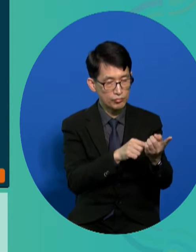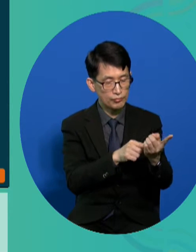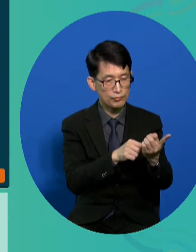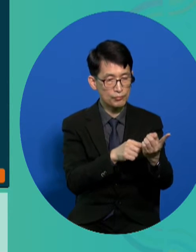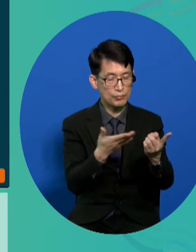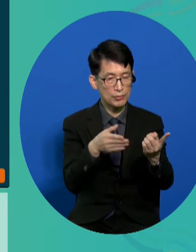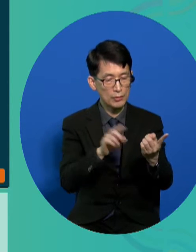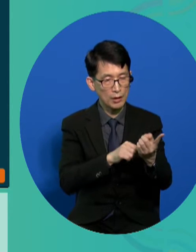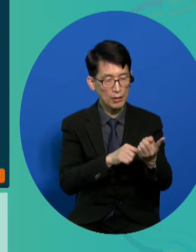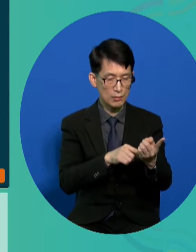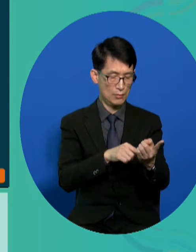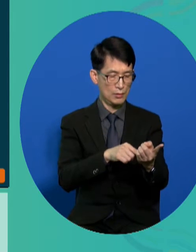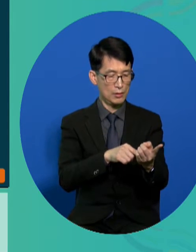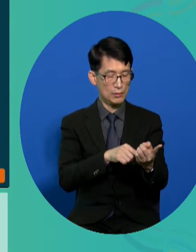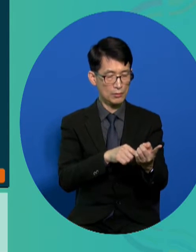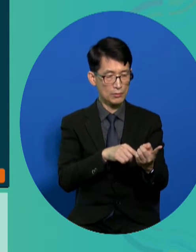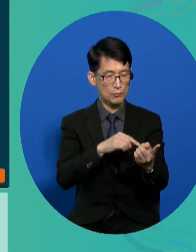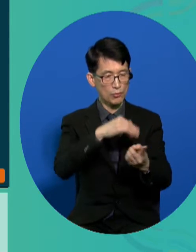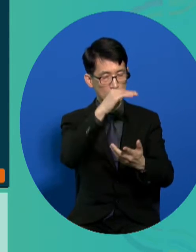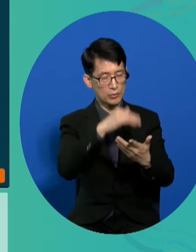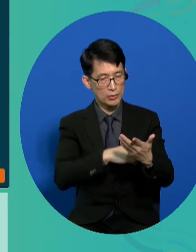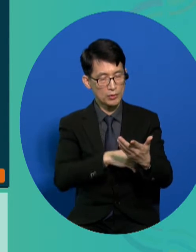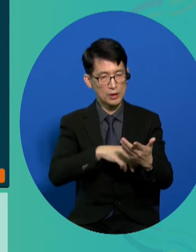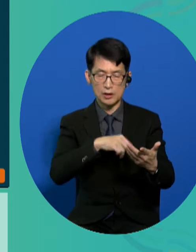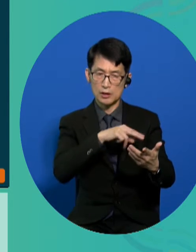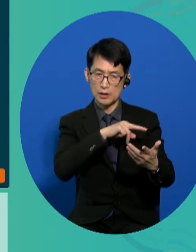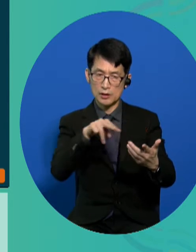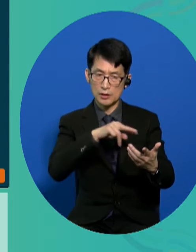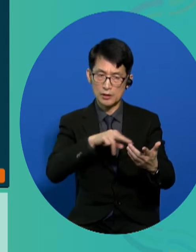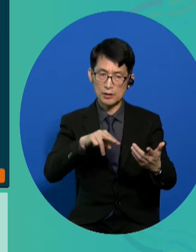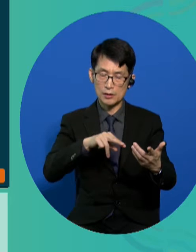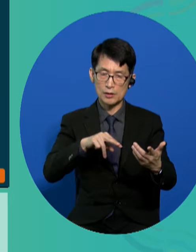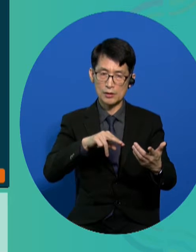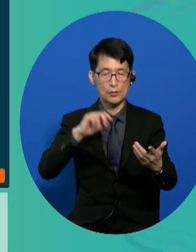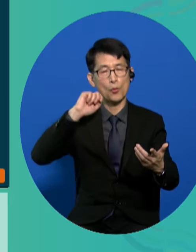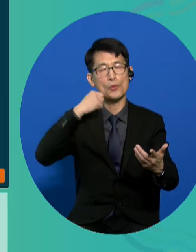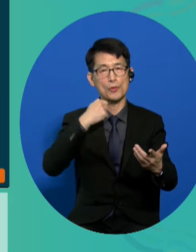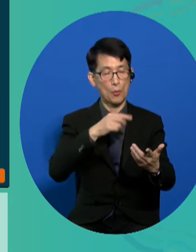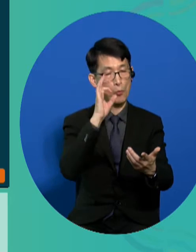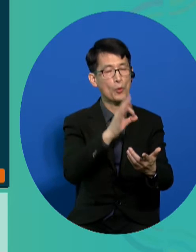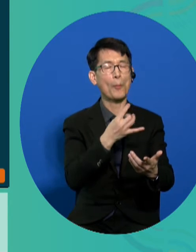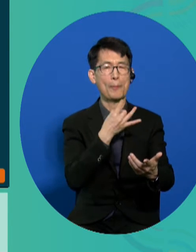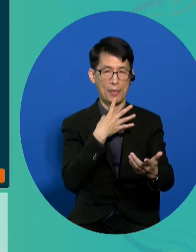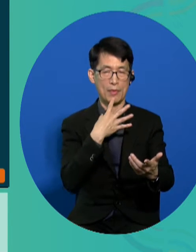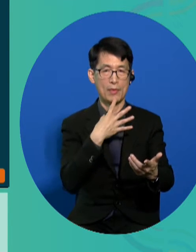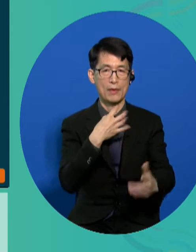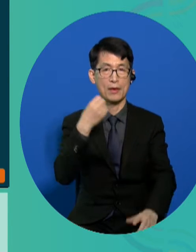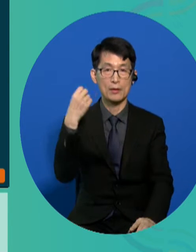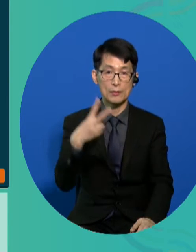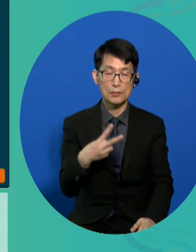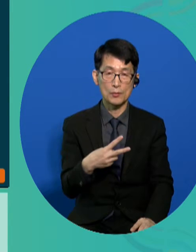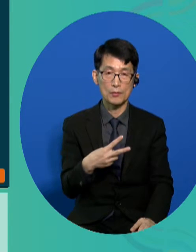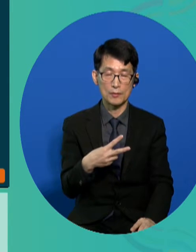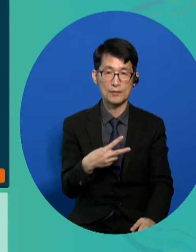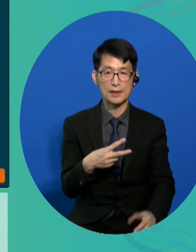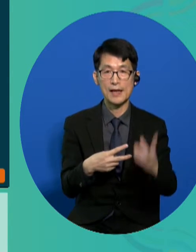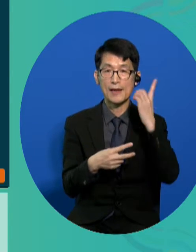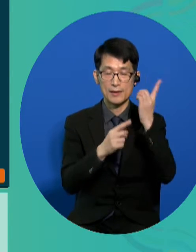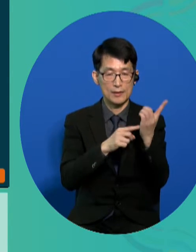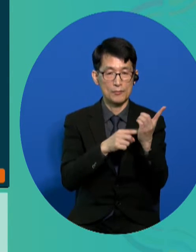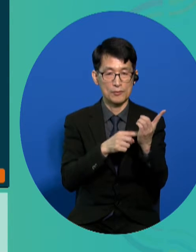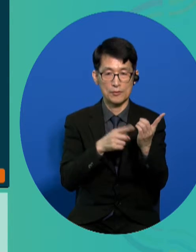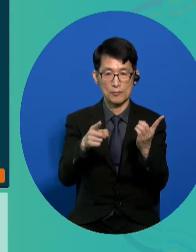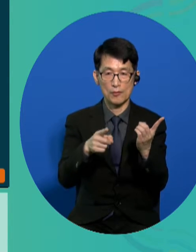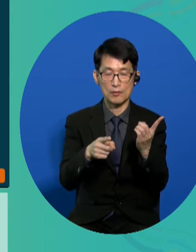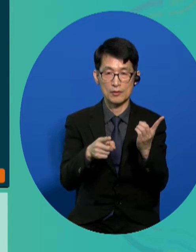리더로 읽을 수 있을까요? 아주 많은 경우 그렇지 않습니다. 도시에서는 또한 디지털 결제를 가능케 하는 기술을 배포하고 있습니다.